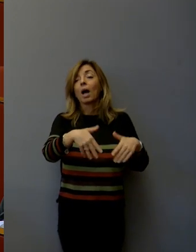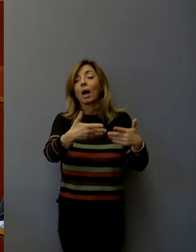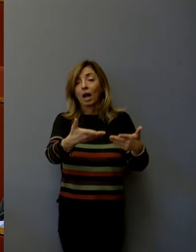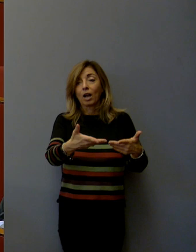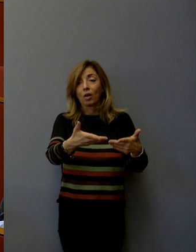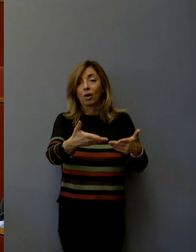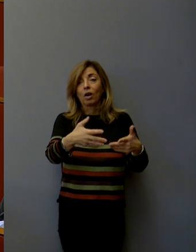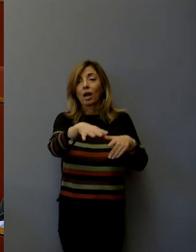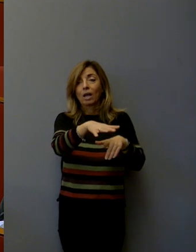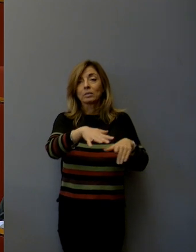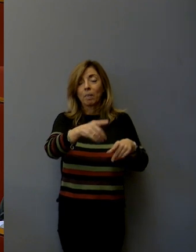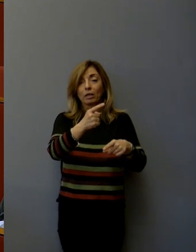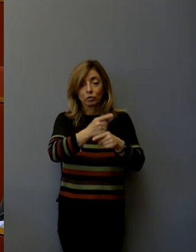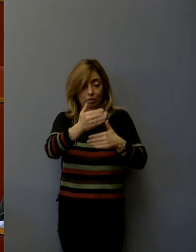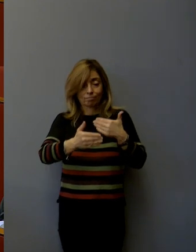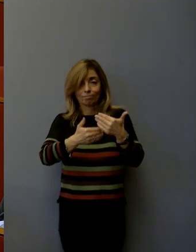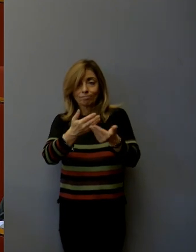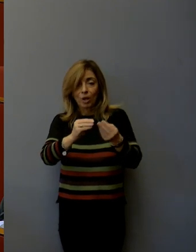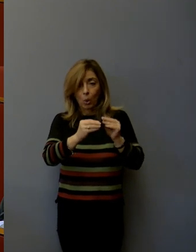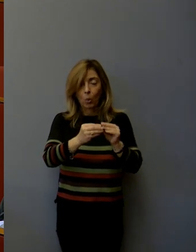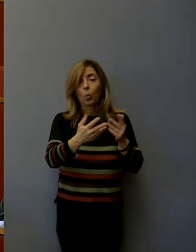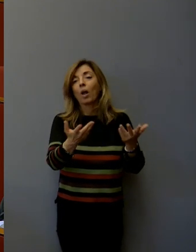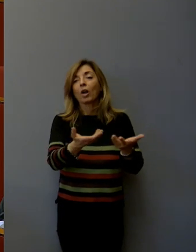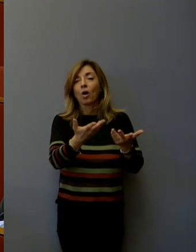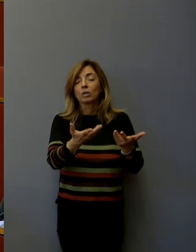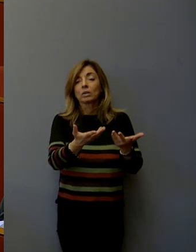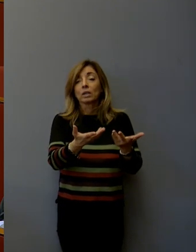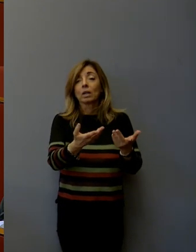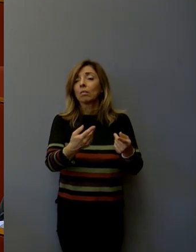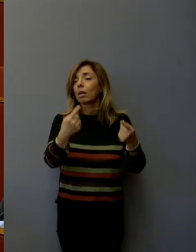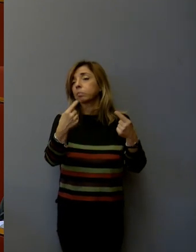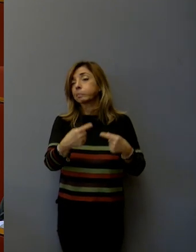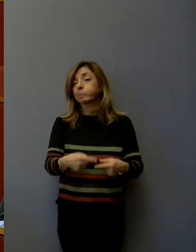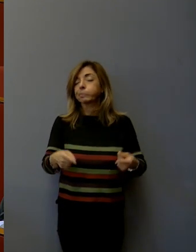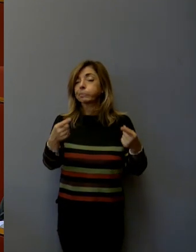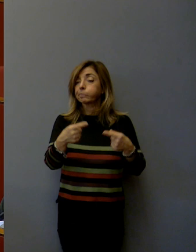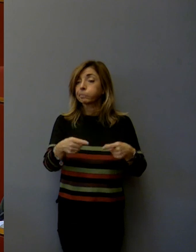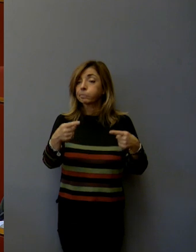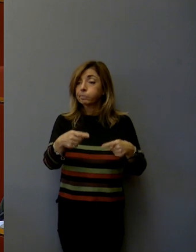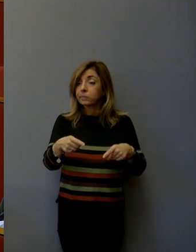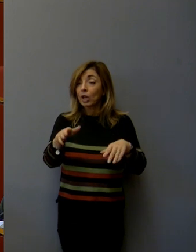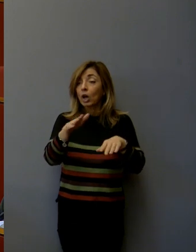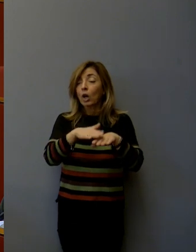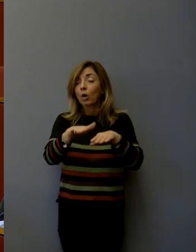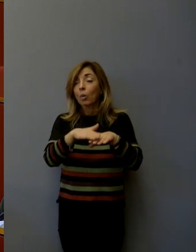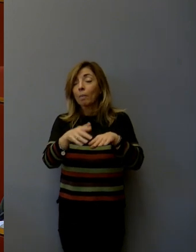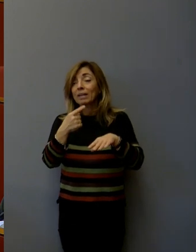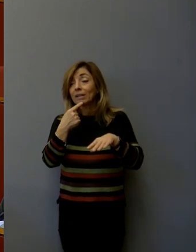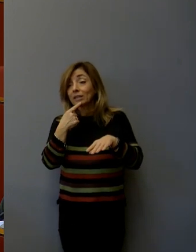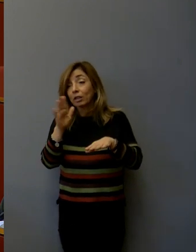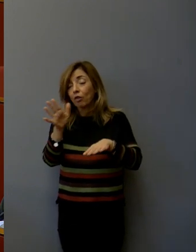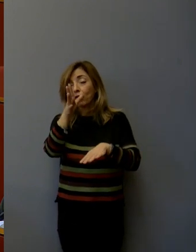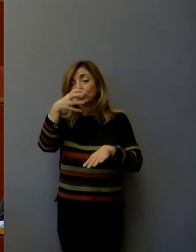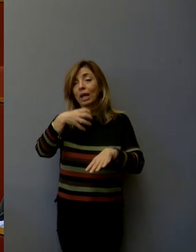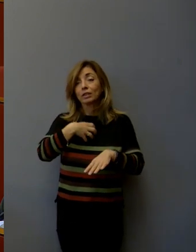questo spazio viva però siamo sempre lì forse sarebbe di competenza di un assessore alla cultura se ha uno spazio